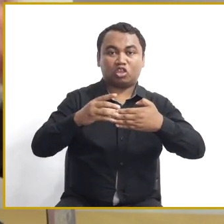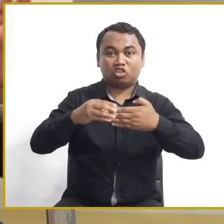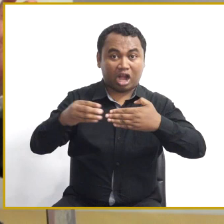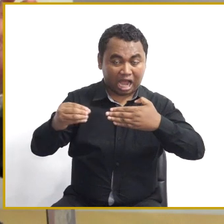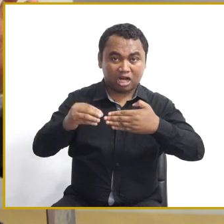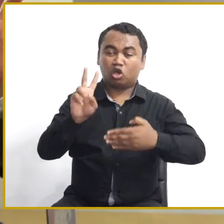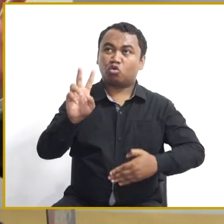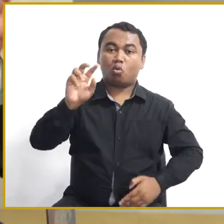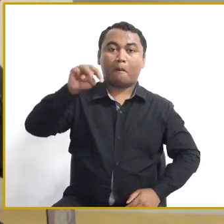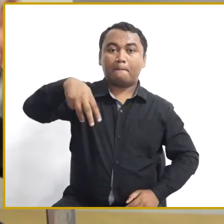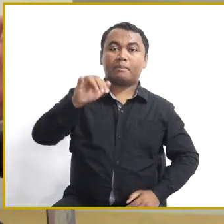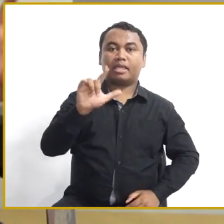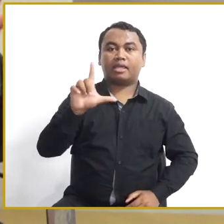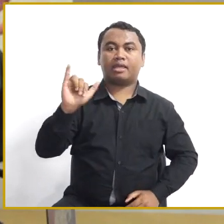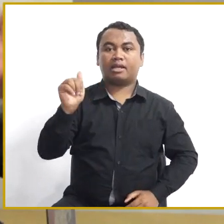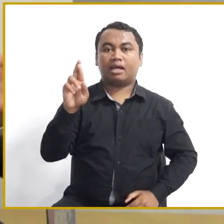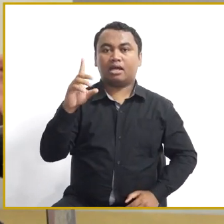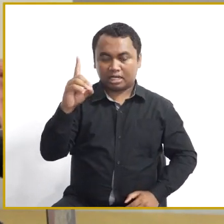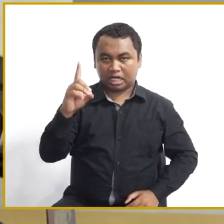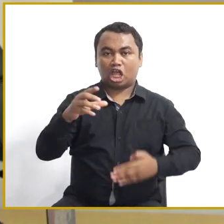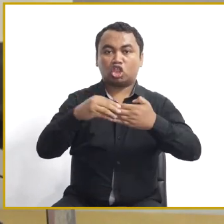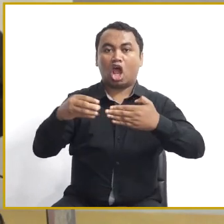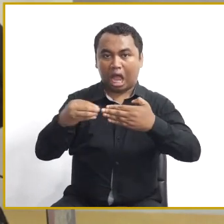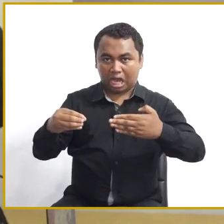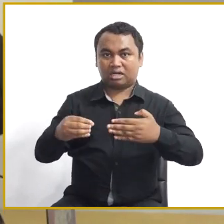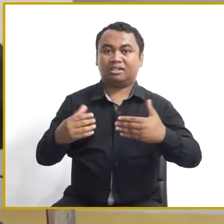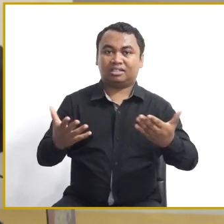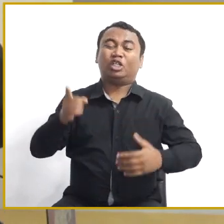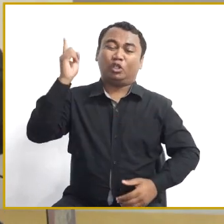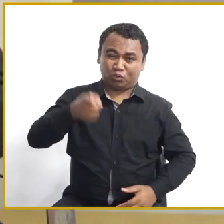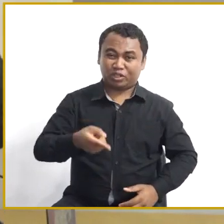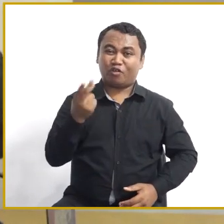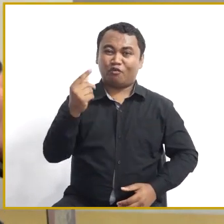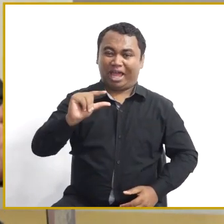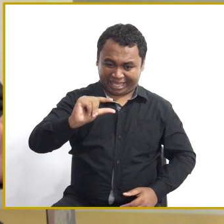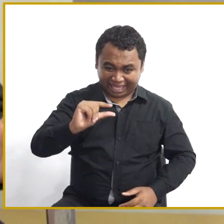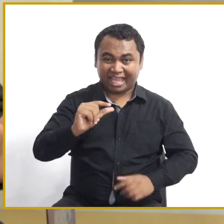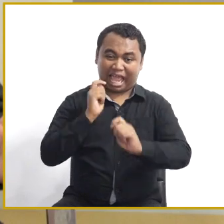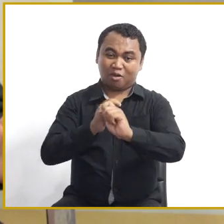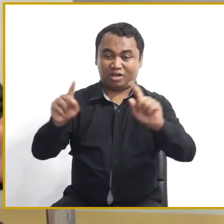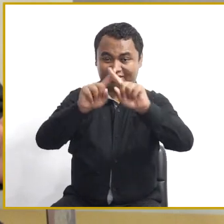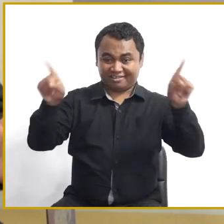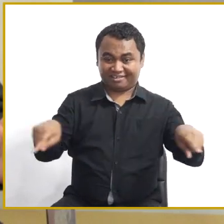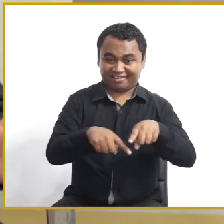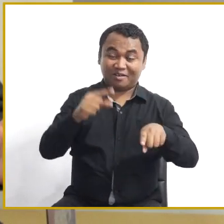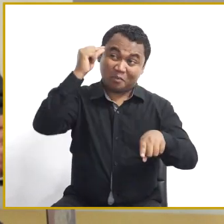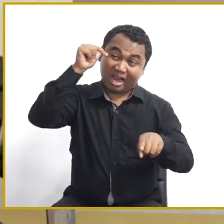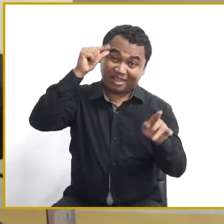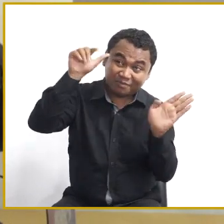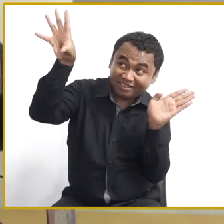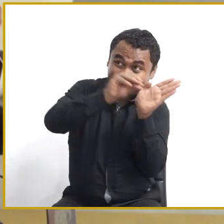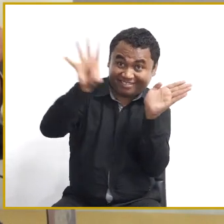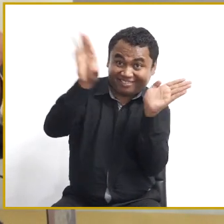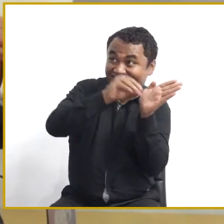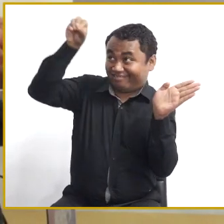7 500 000 FMG de mahavita solaira mahavita tokantrano anankiray ara-dalàna ka raha